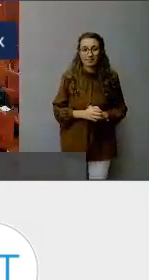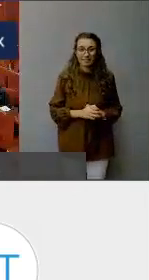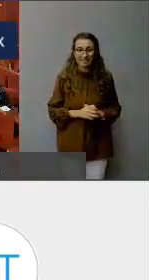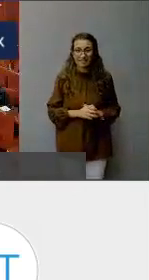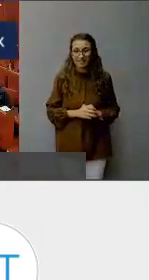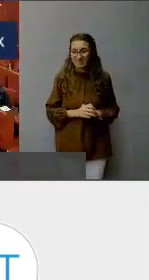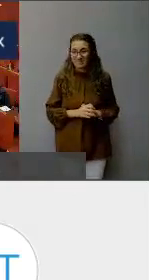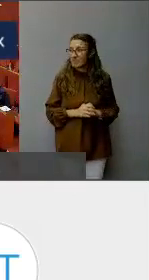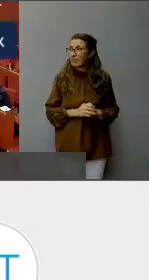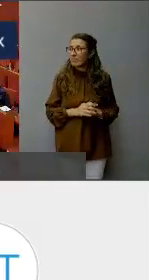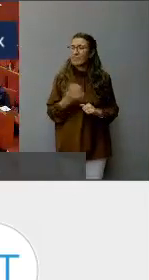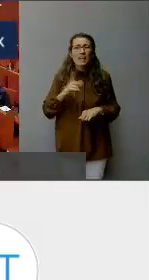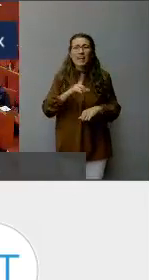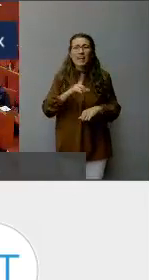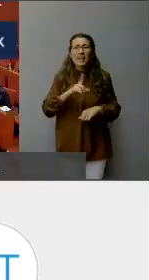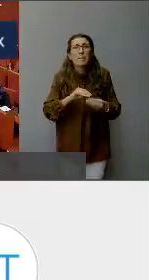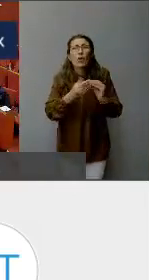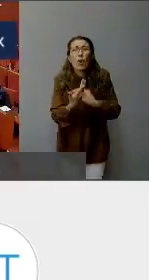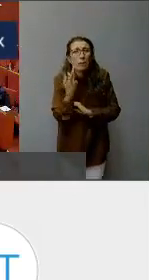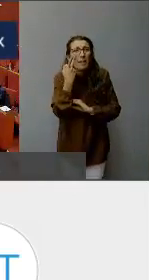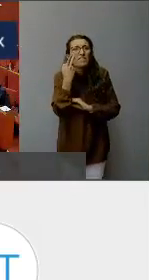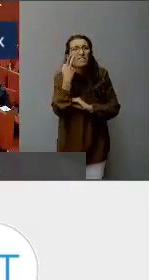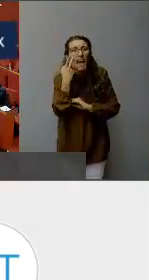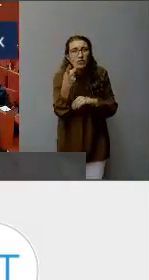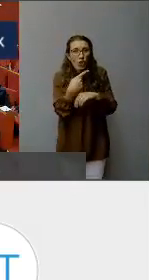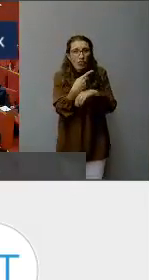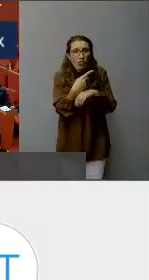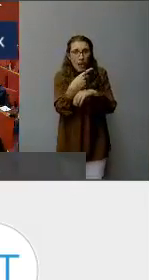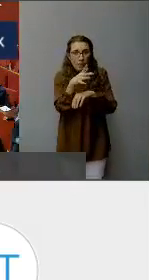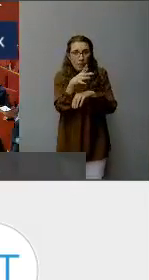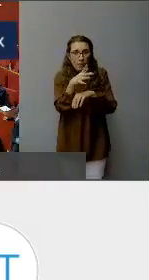ma come facciamo perché vedo che c'è un termine a 5